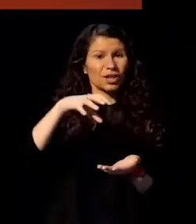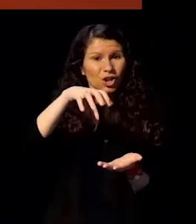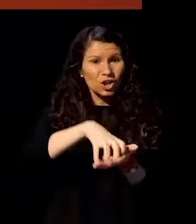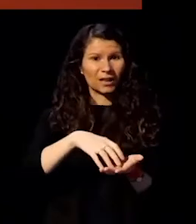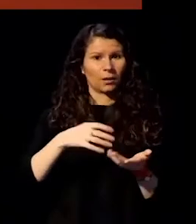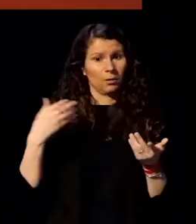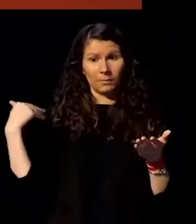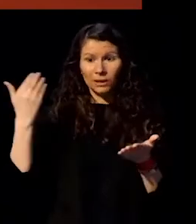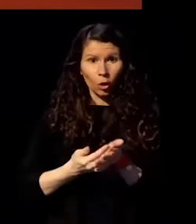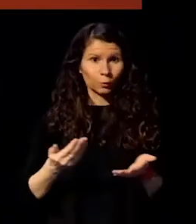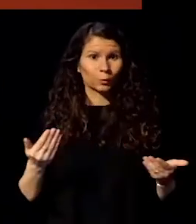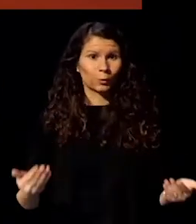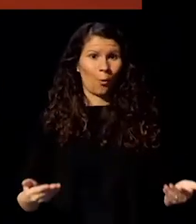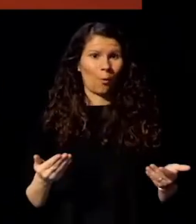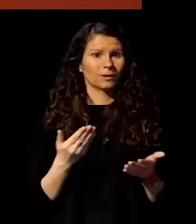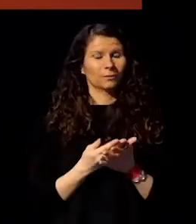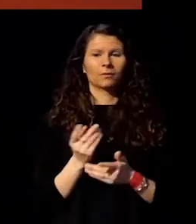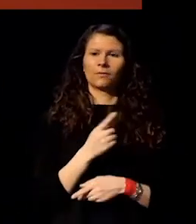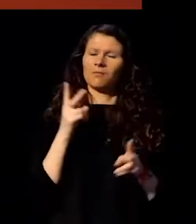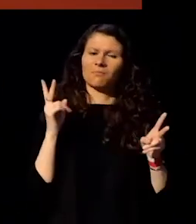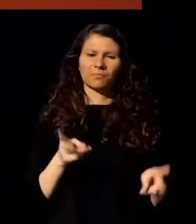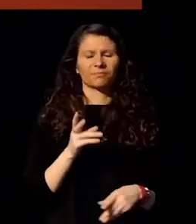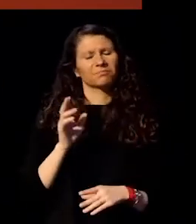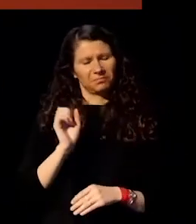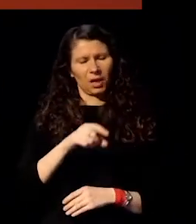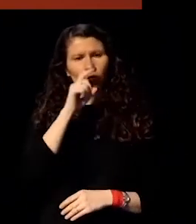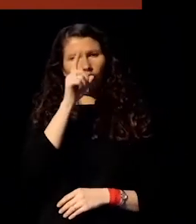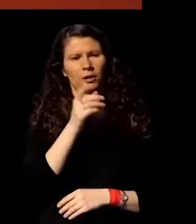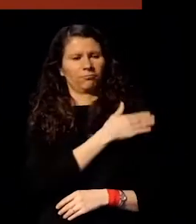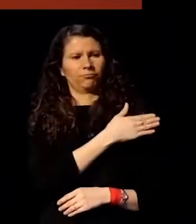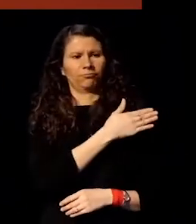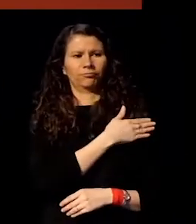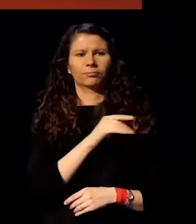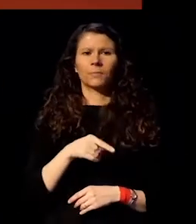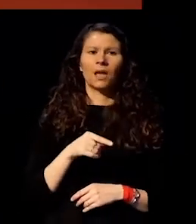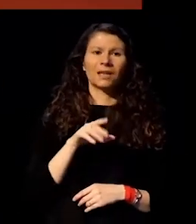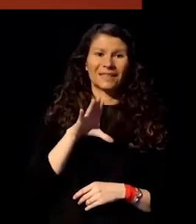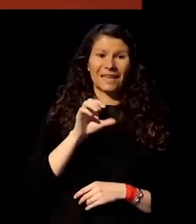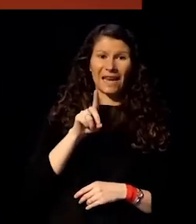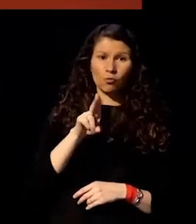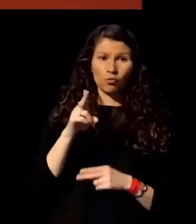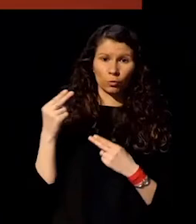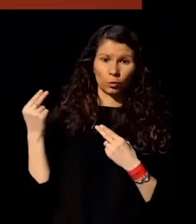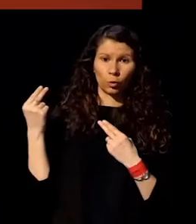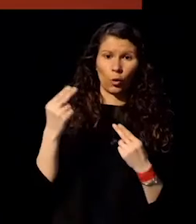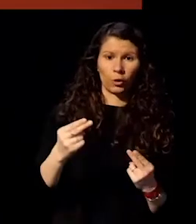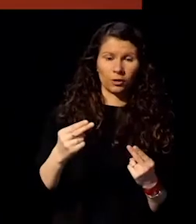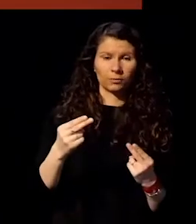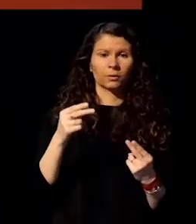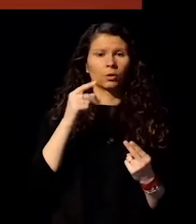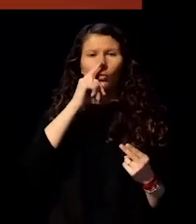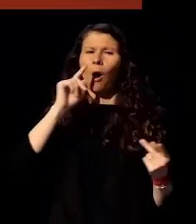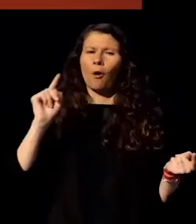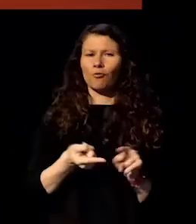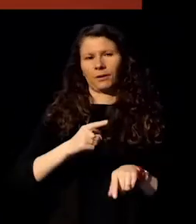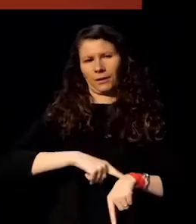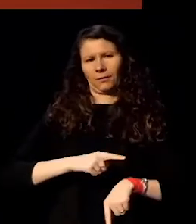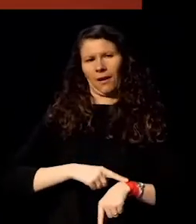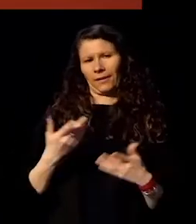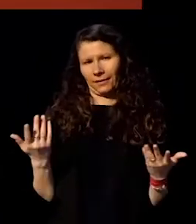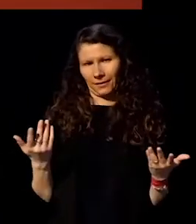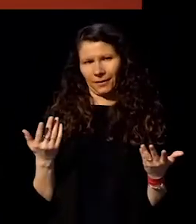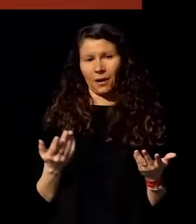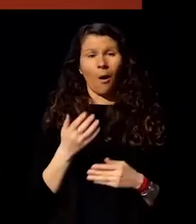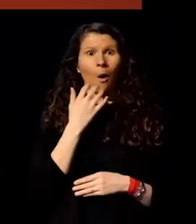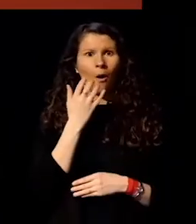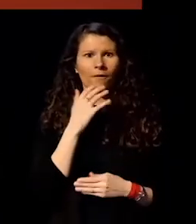ist sie bis heute und darauf können wir verdammt stolz sein. Die Rückkehr der CDU war dann ja auch nur ein kurzes Intermezzo. Möge